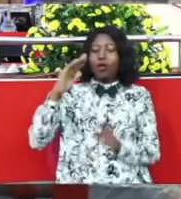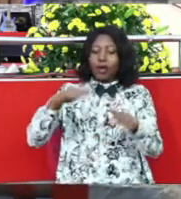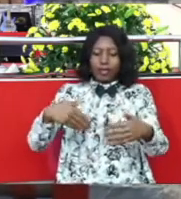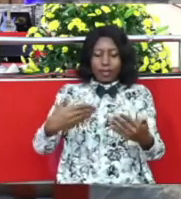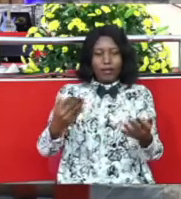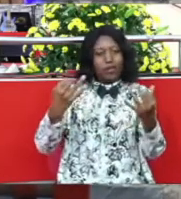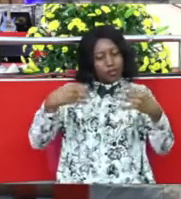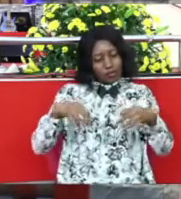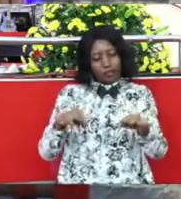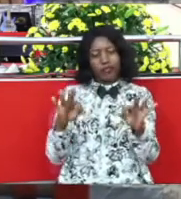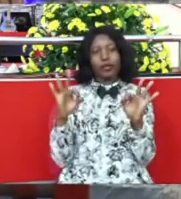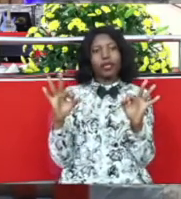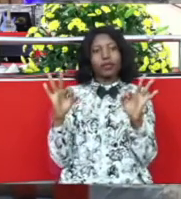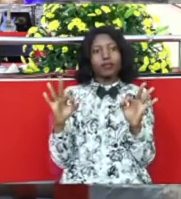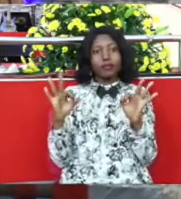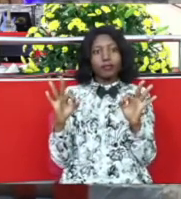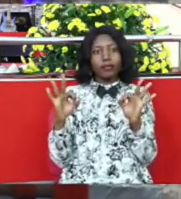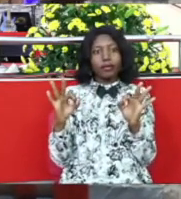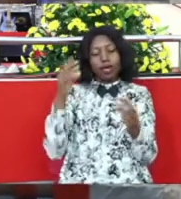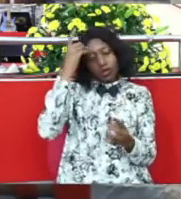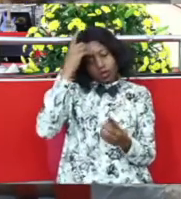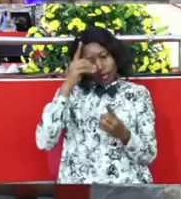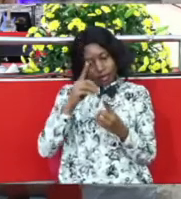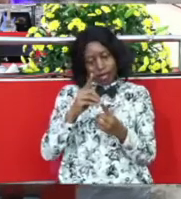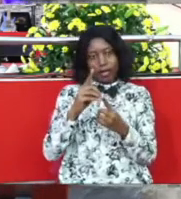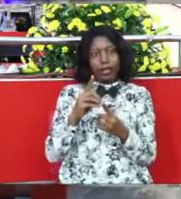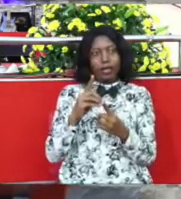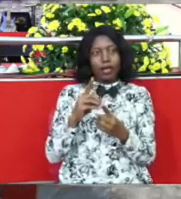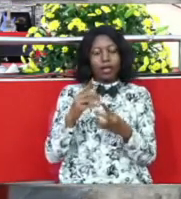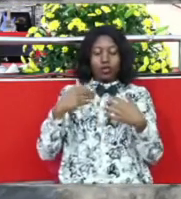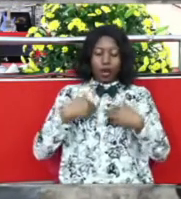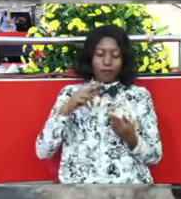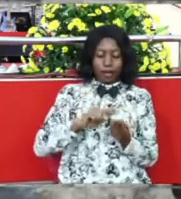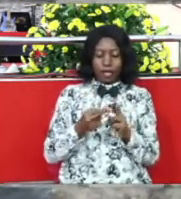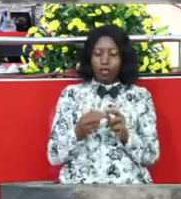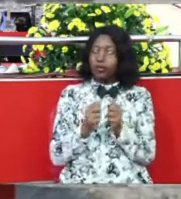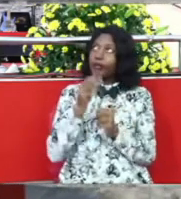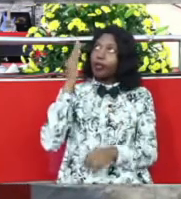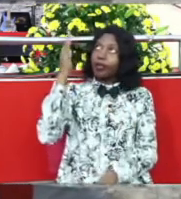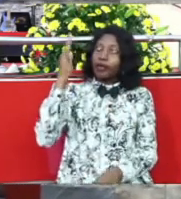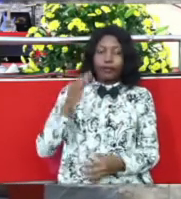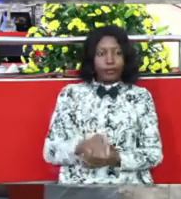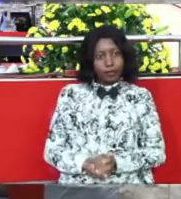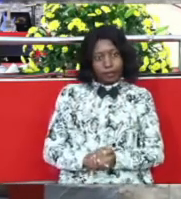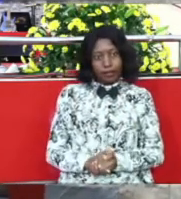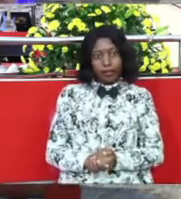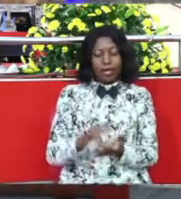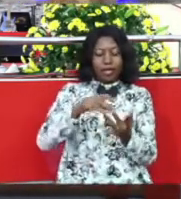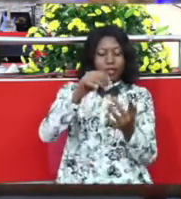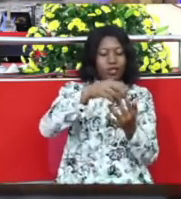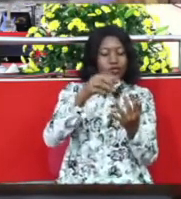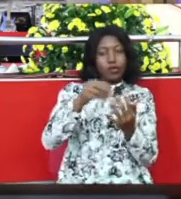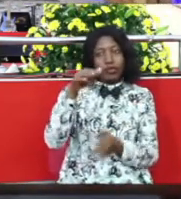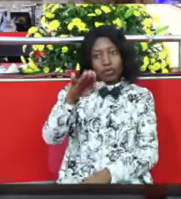Ameweza kukupatia uamuzi. To be intimate with him. Ili ukaweza kuwa na mahusiano ya karibu naye. It's a choice that you